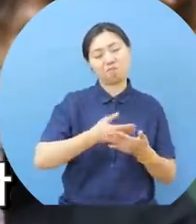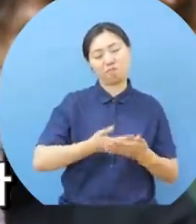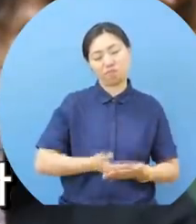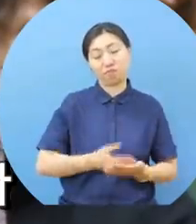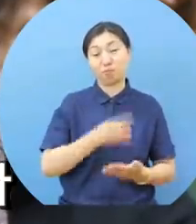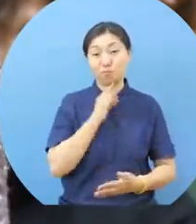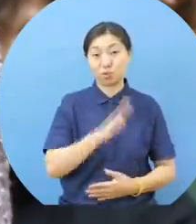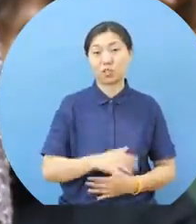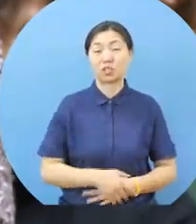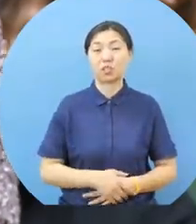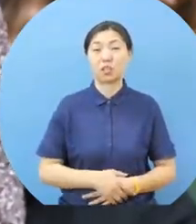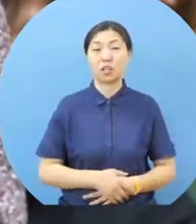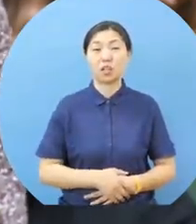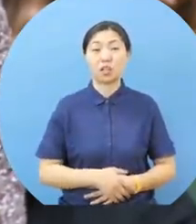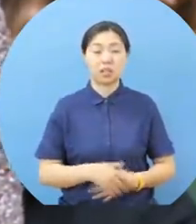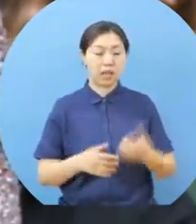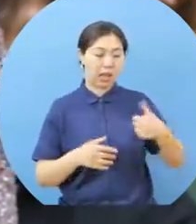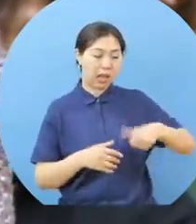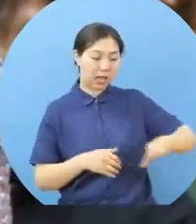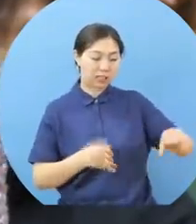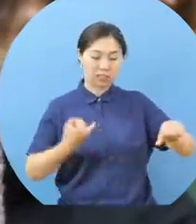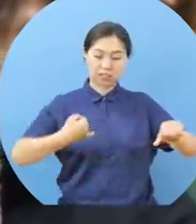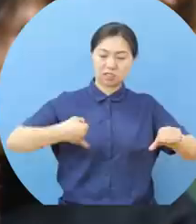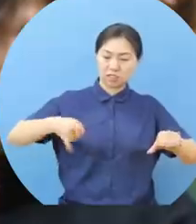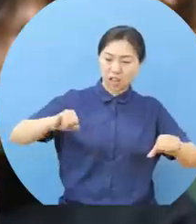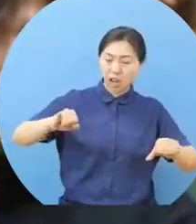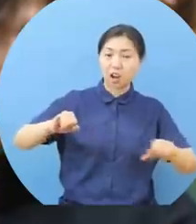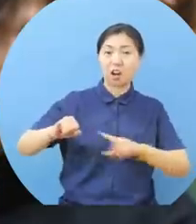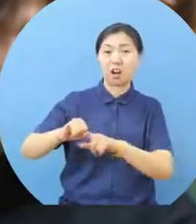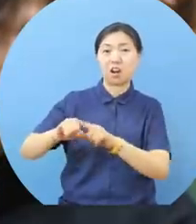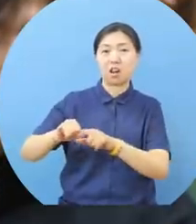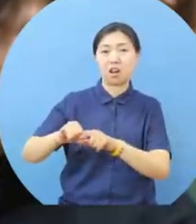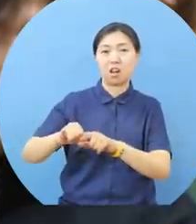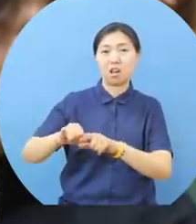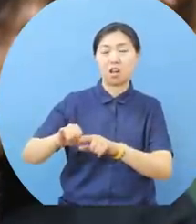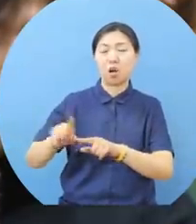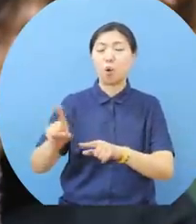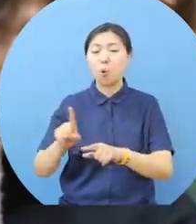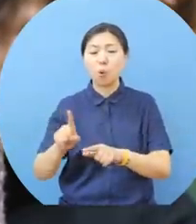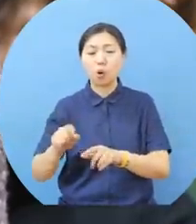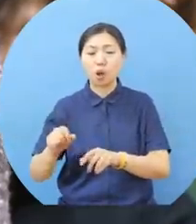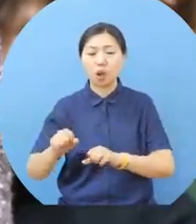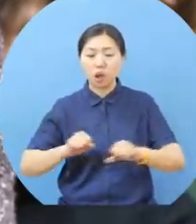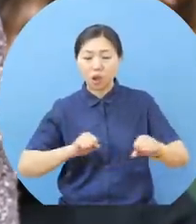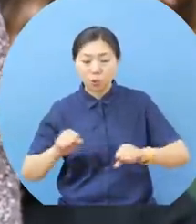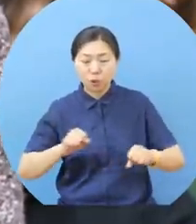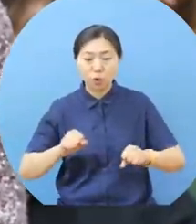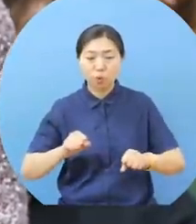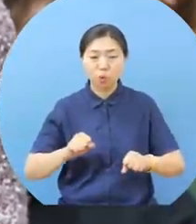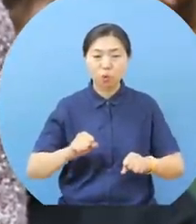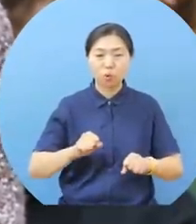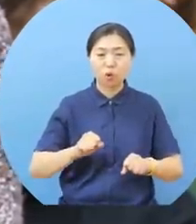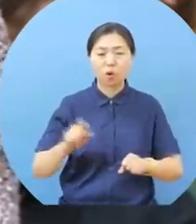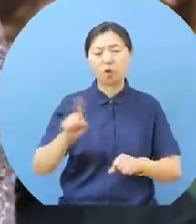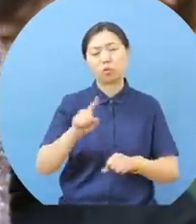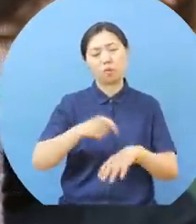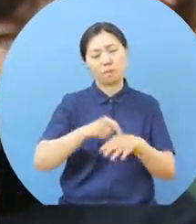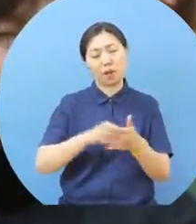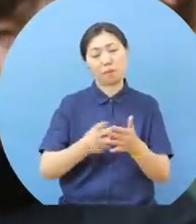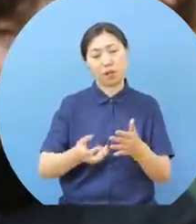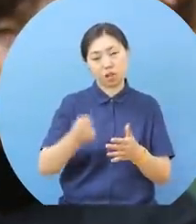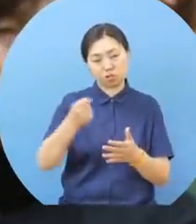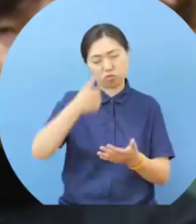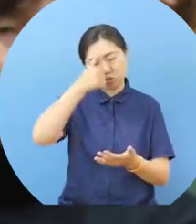합니다 제가 아들과 딸에게 어떻게 해야 하고 어떤 마음의 가지고 기도를 하면 좋은지